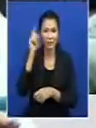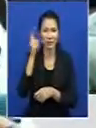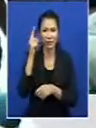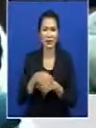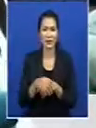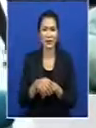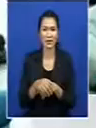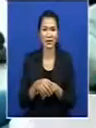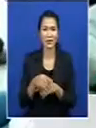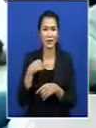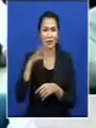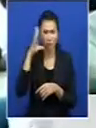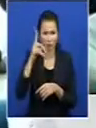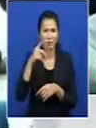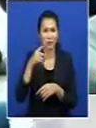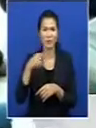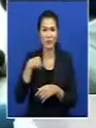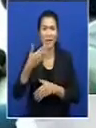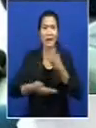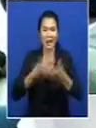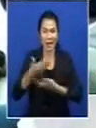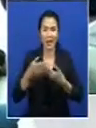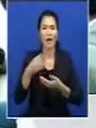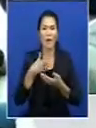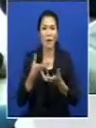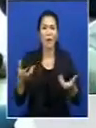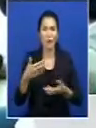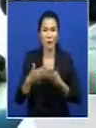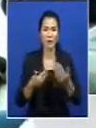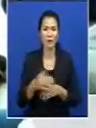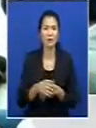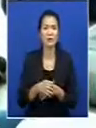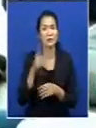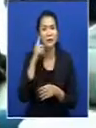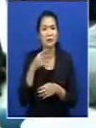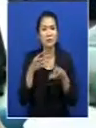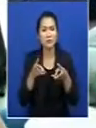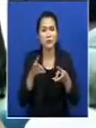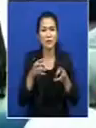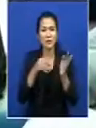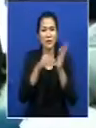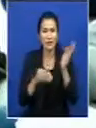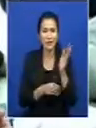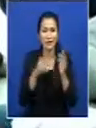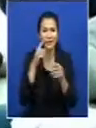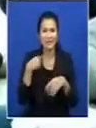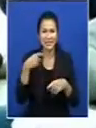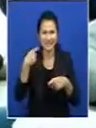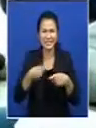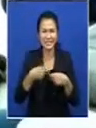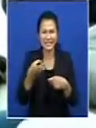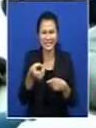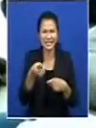านต์ก็เบื่อพรุ่งนี้ก็ต้องเปิดจำขายของอีกครับ การเดินทางเป็นยังไงบ้างคะพี ่ลำบ